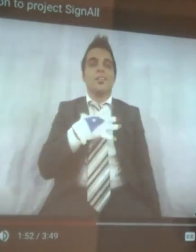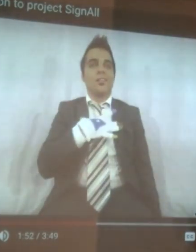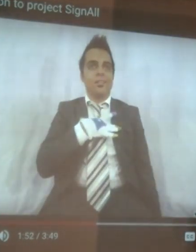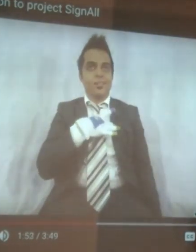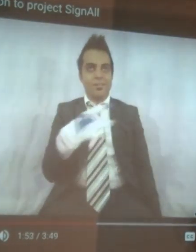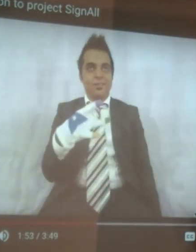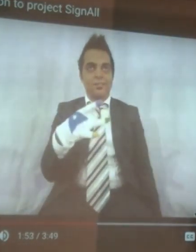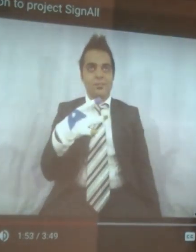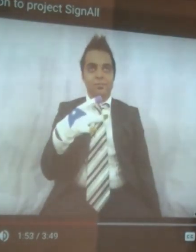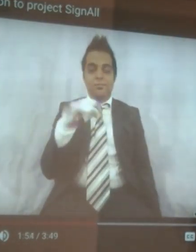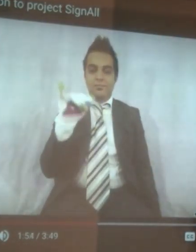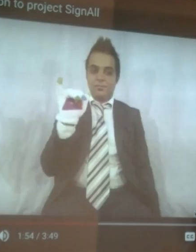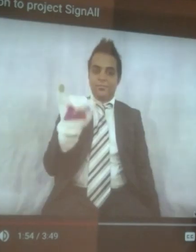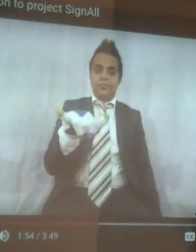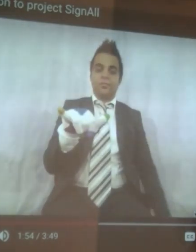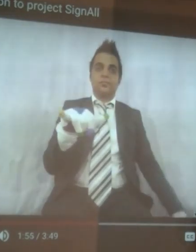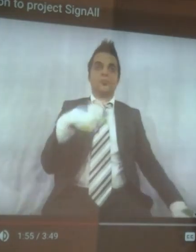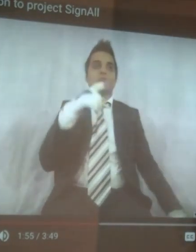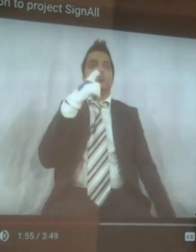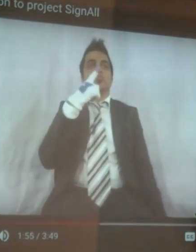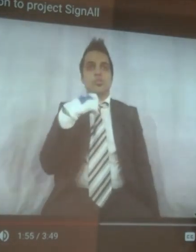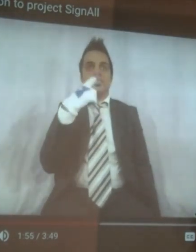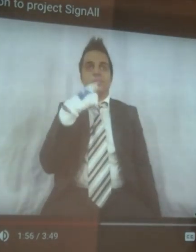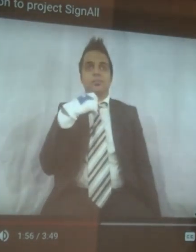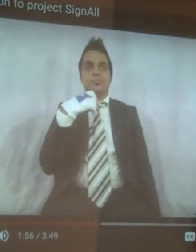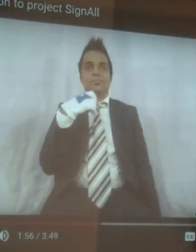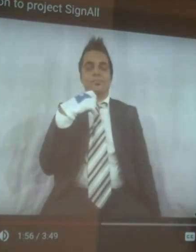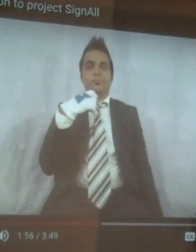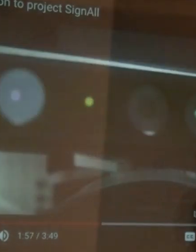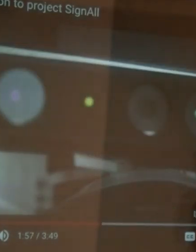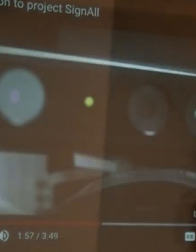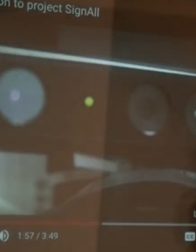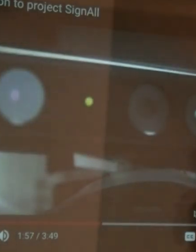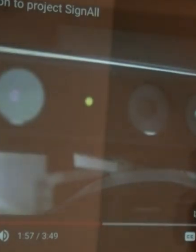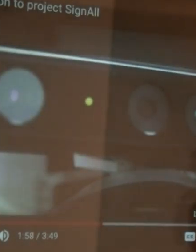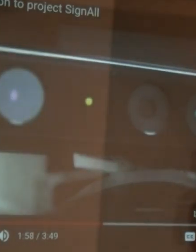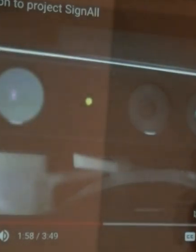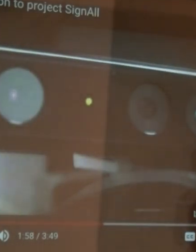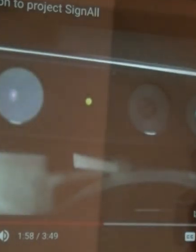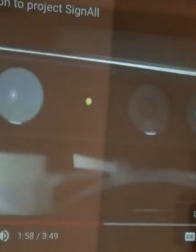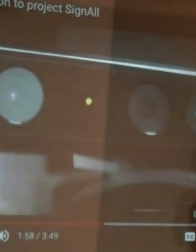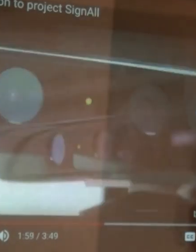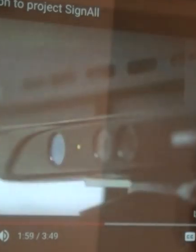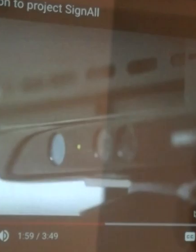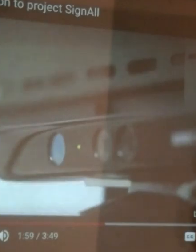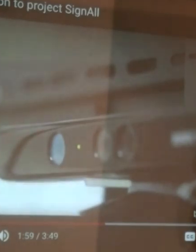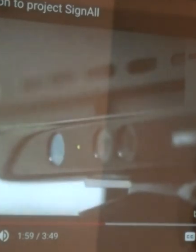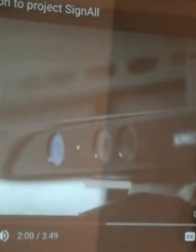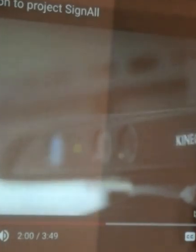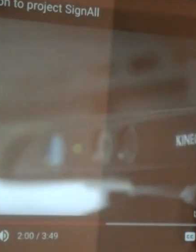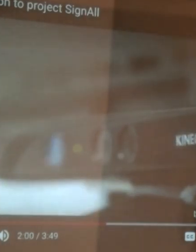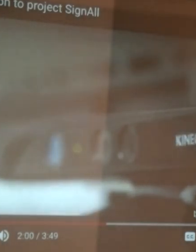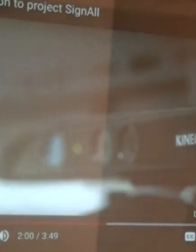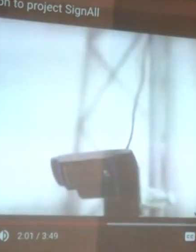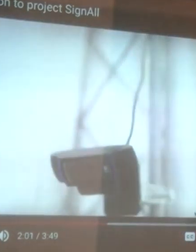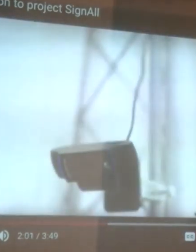is annyira a jeleknek a száma az, ami mérvadó, hanem az, hogy mennyire magas a felismerési ráta,